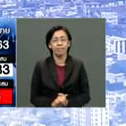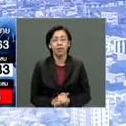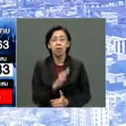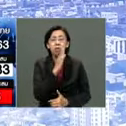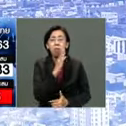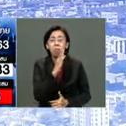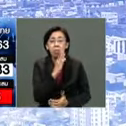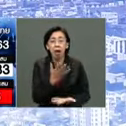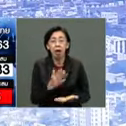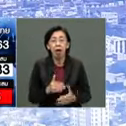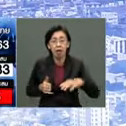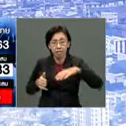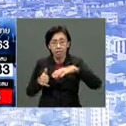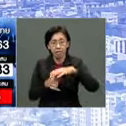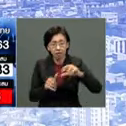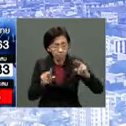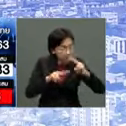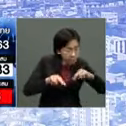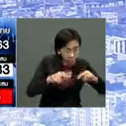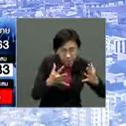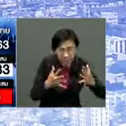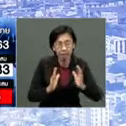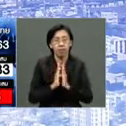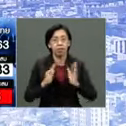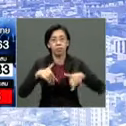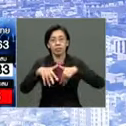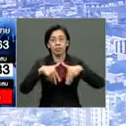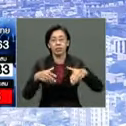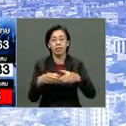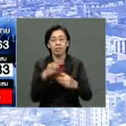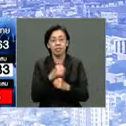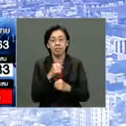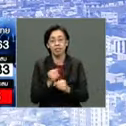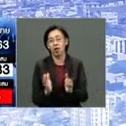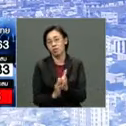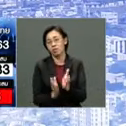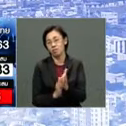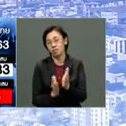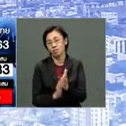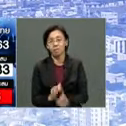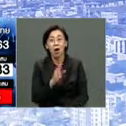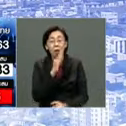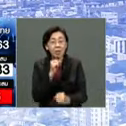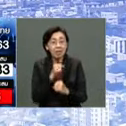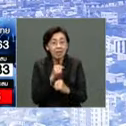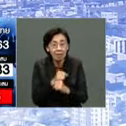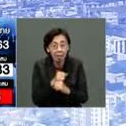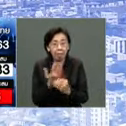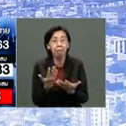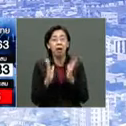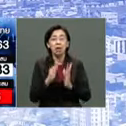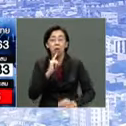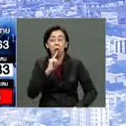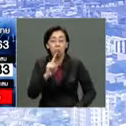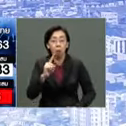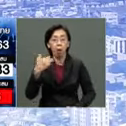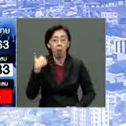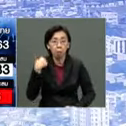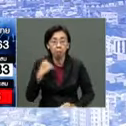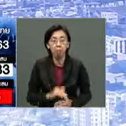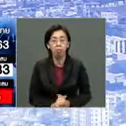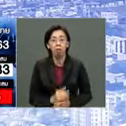ทำการเข้าไปสุ่มตรวจก็ต้องขอบคุณทีมงานก็จะชมท่านแต่ท่านไปทำนะครับหรือมีผู้ที่ร้องเรียนขึ้นมาน